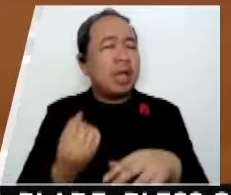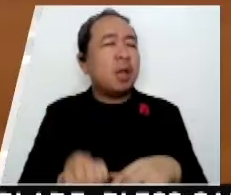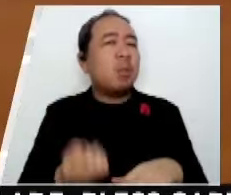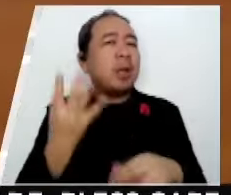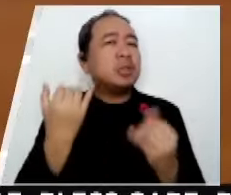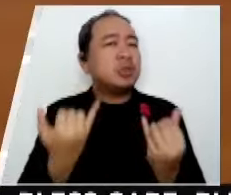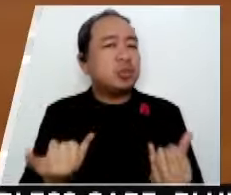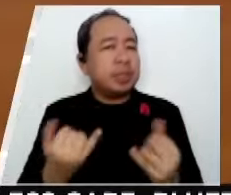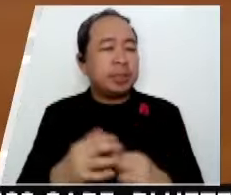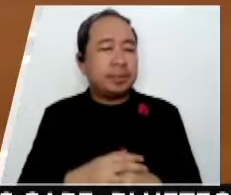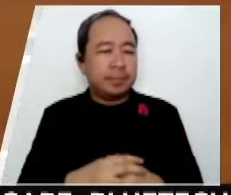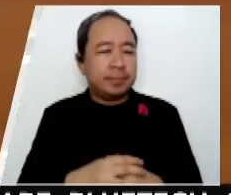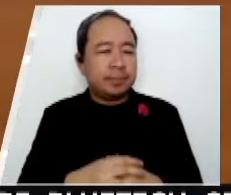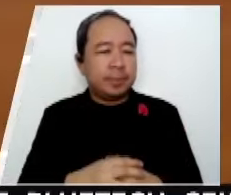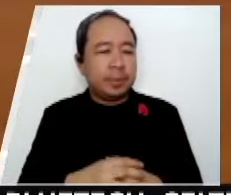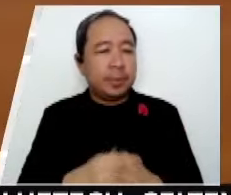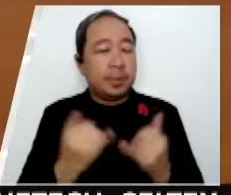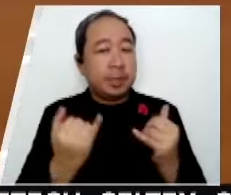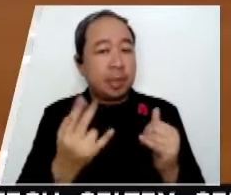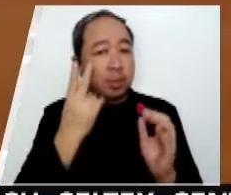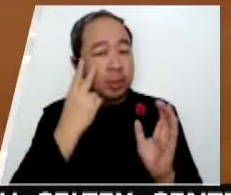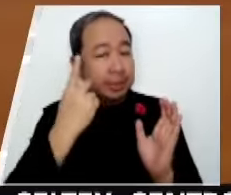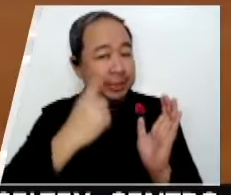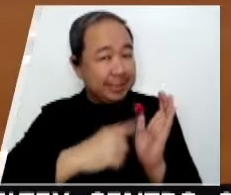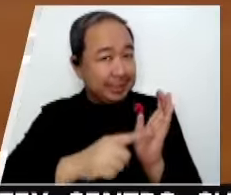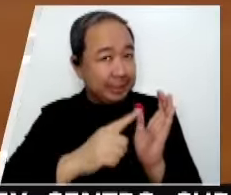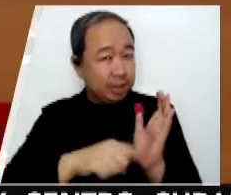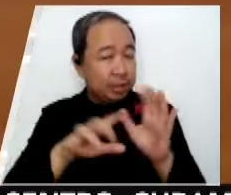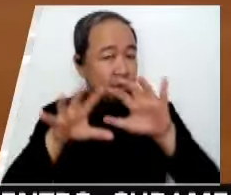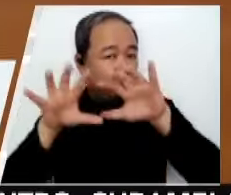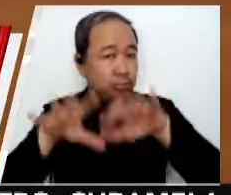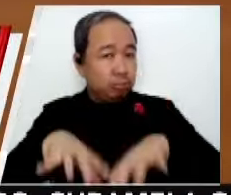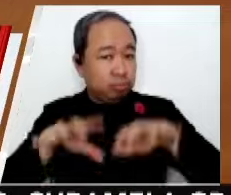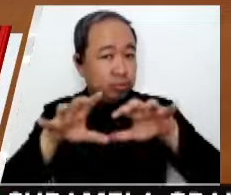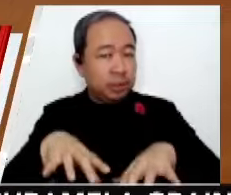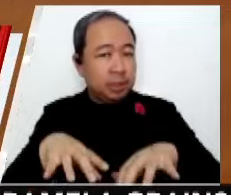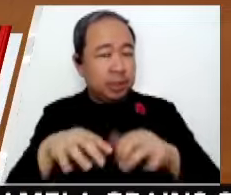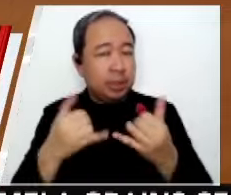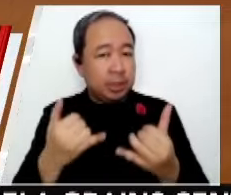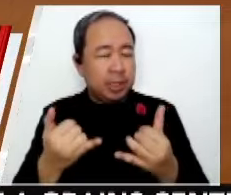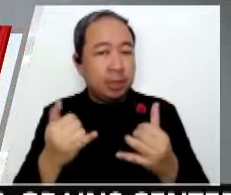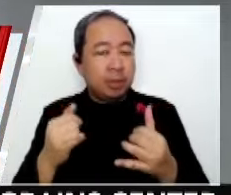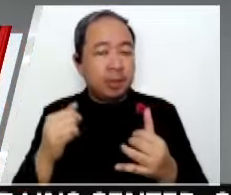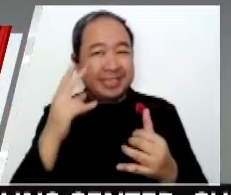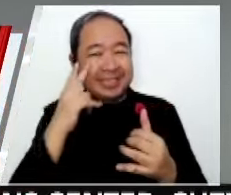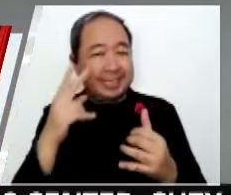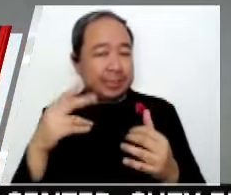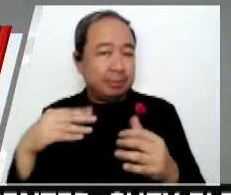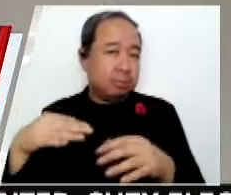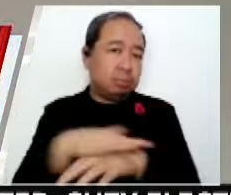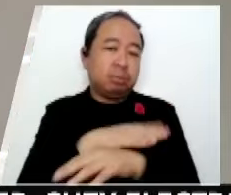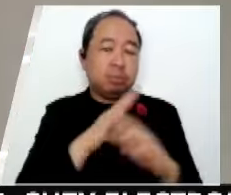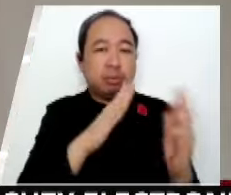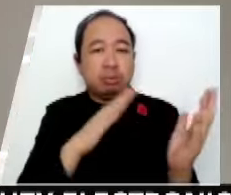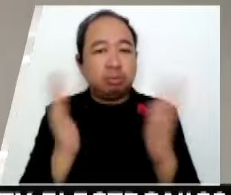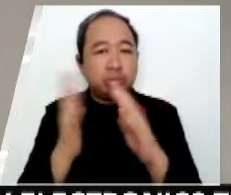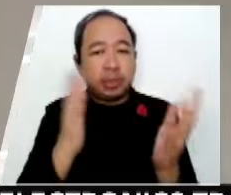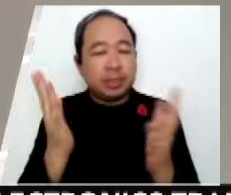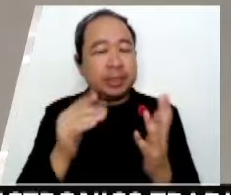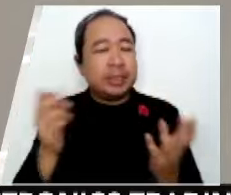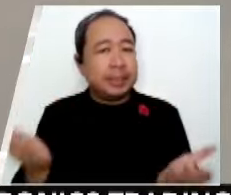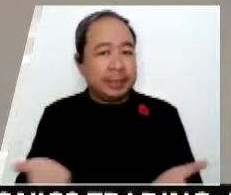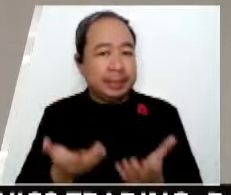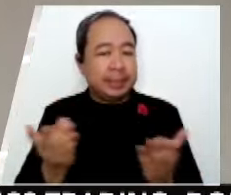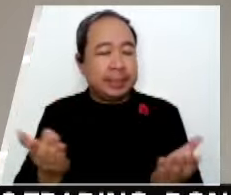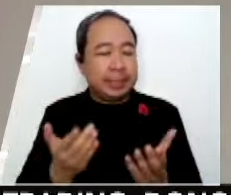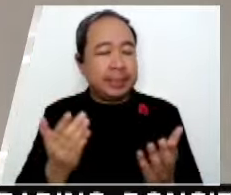no, tinitingnan natin yung naging pag-ulan nitong pinag-ibayong habagat nitong bagyo si Karina dito sa ating weather station sa Metro Manila, no?